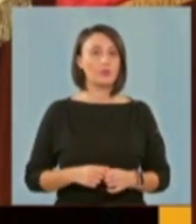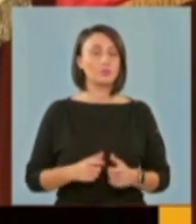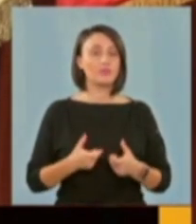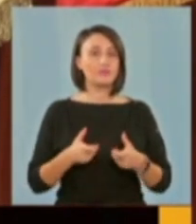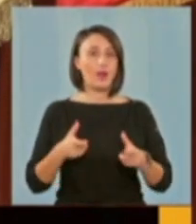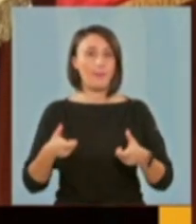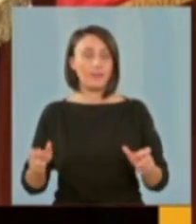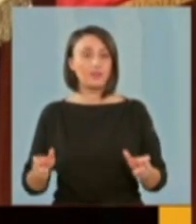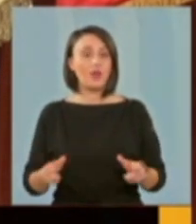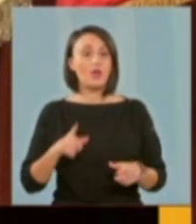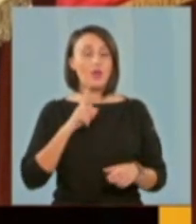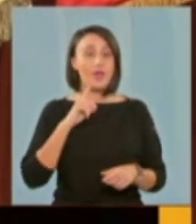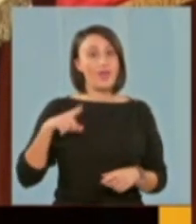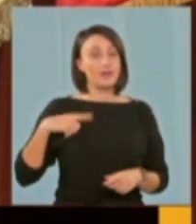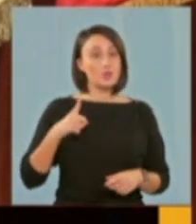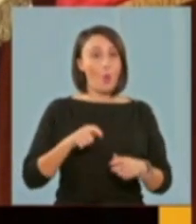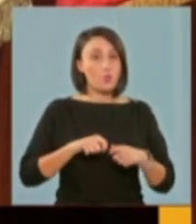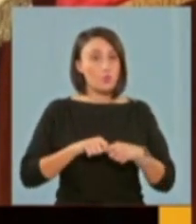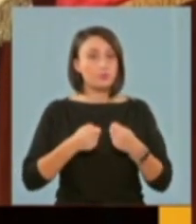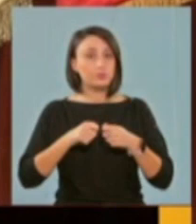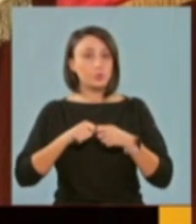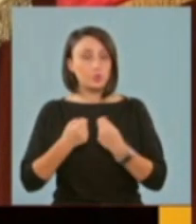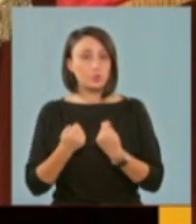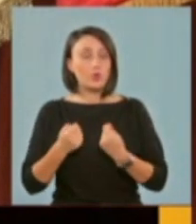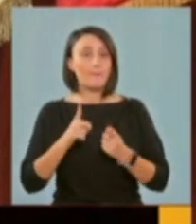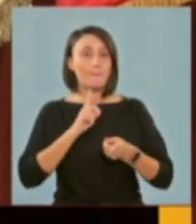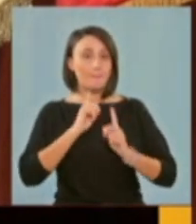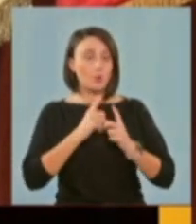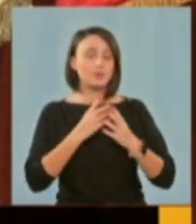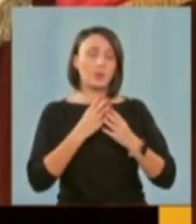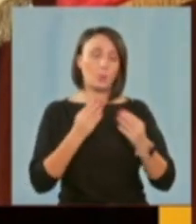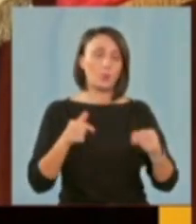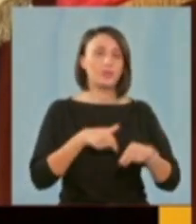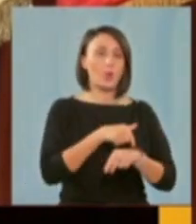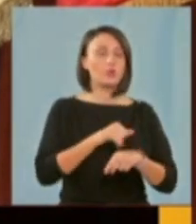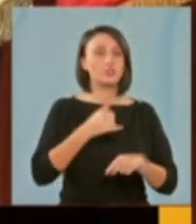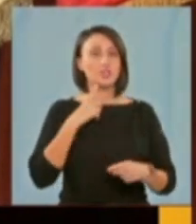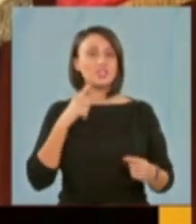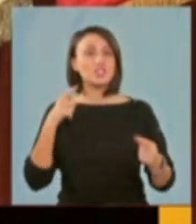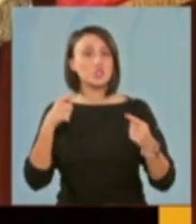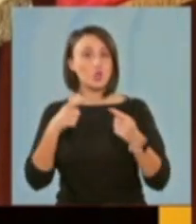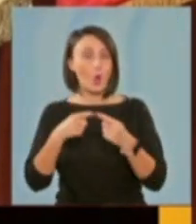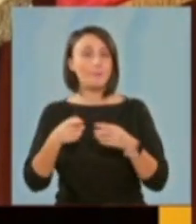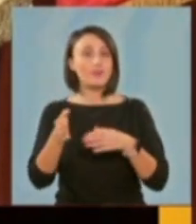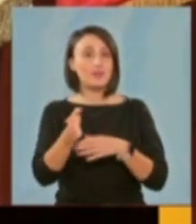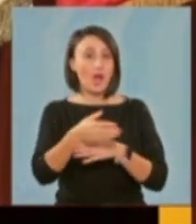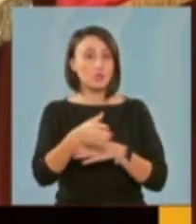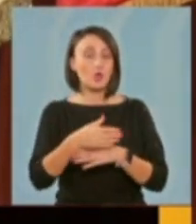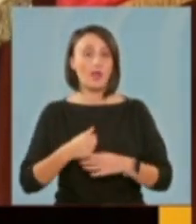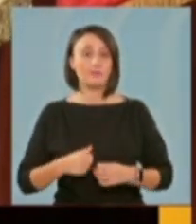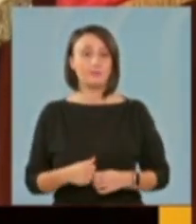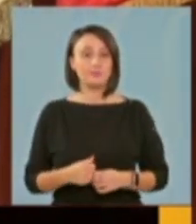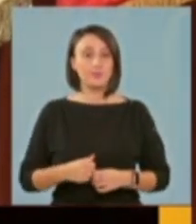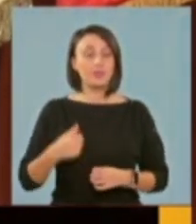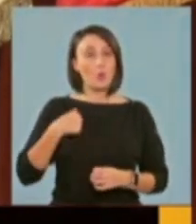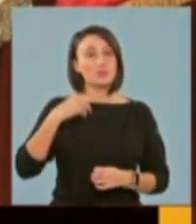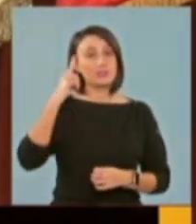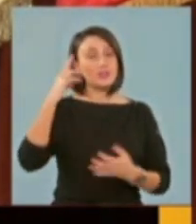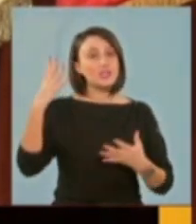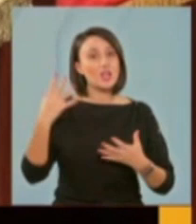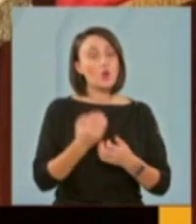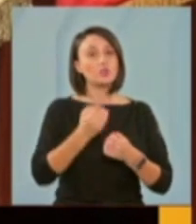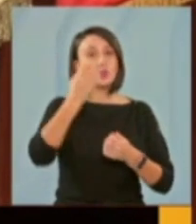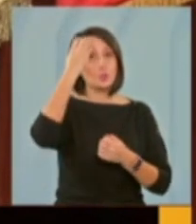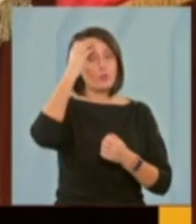fragmentate, există o ruptură între politic de multe ori și scopurile naționale și sper să reușim